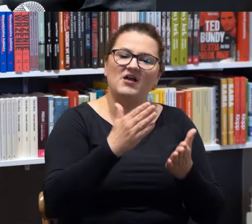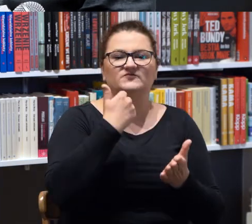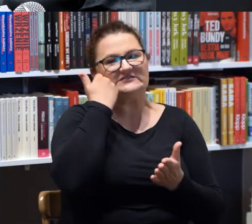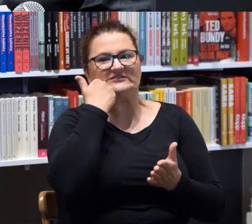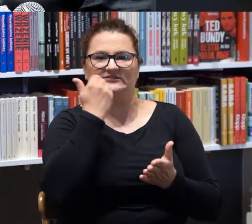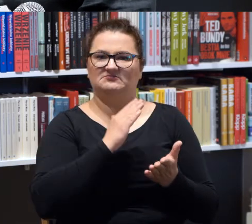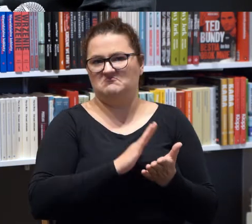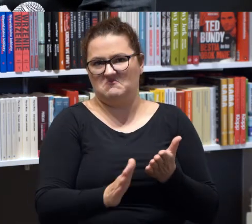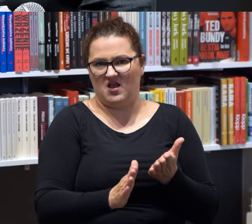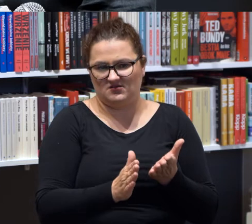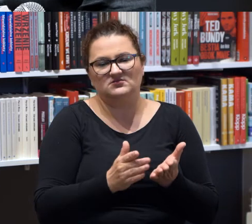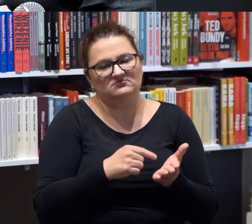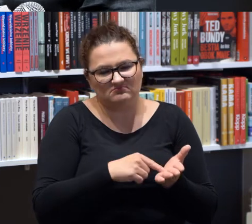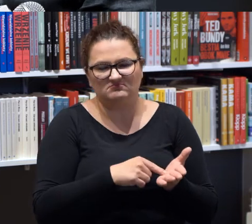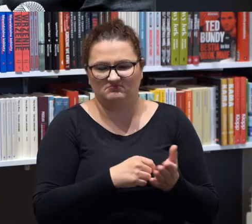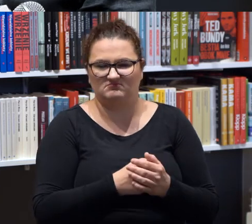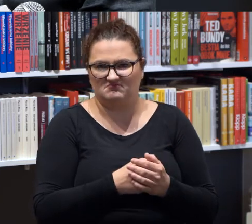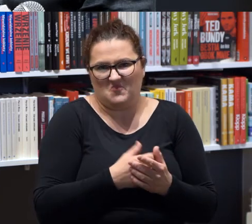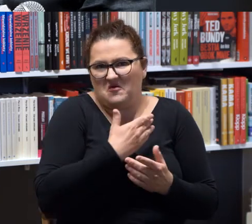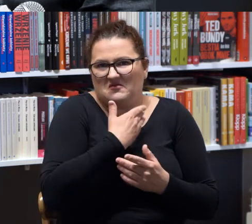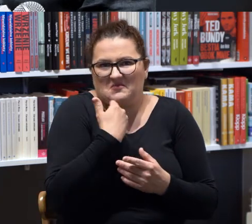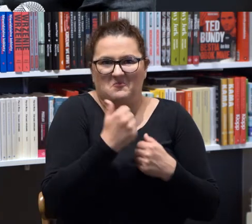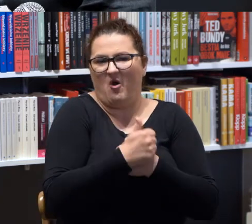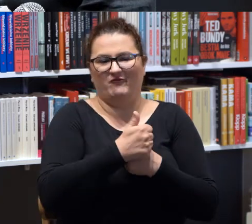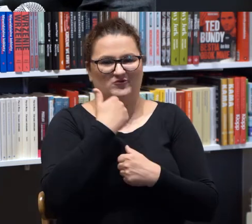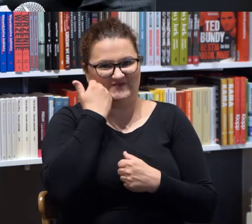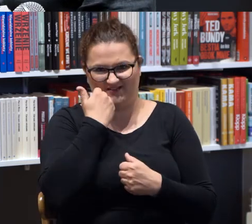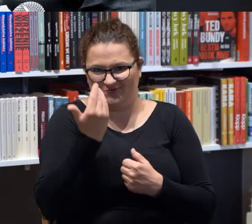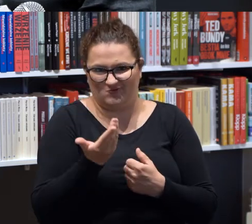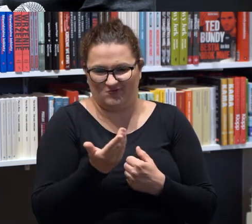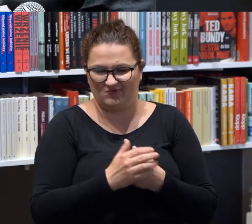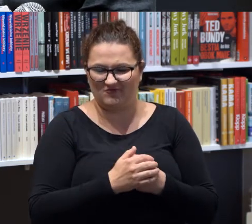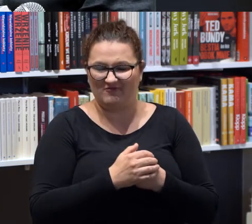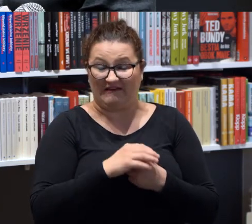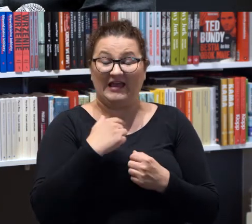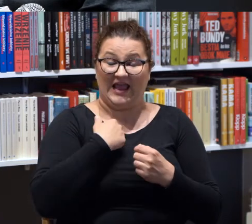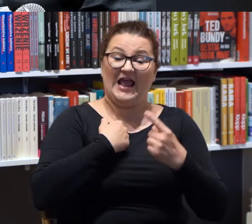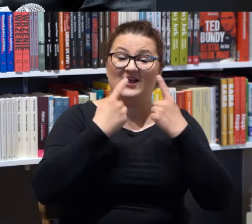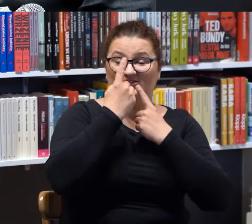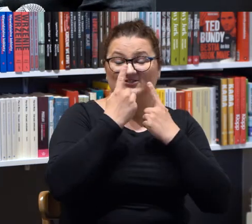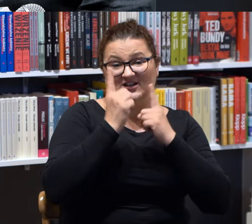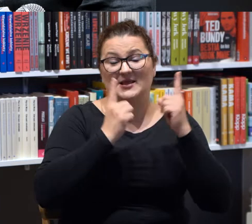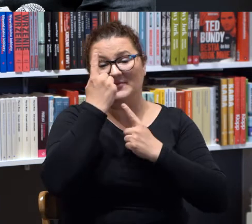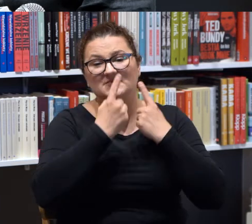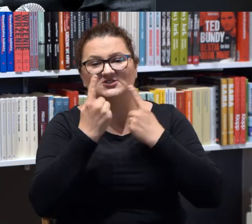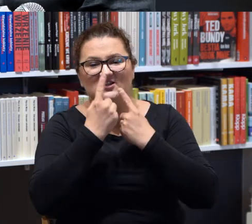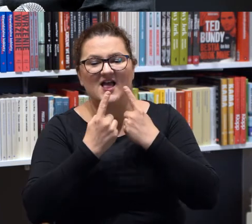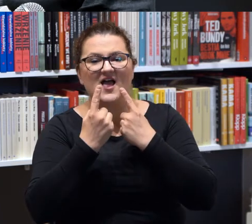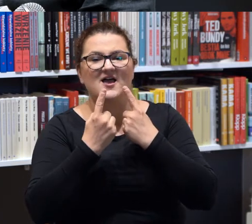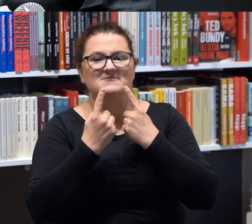tu po prostu nie ma czego się wstydzić. Ja myślę czasami, że